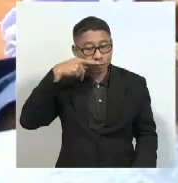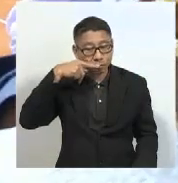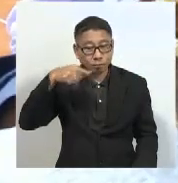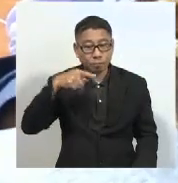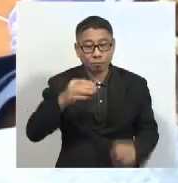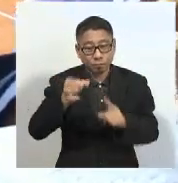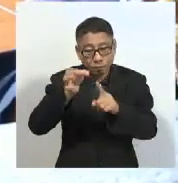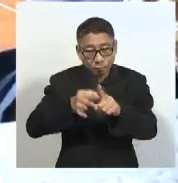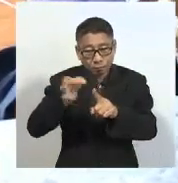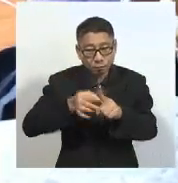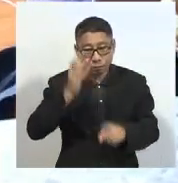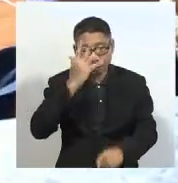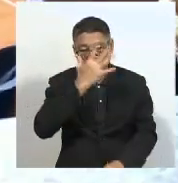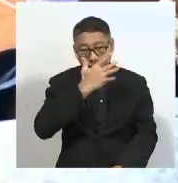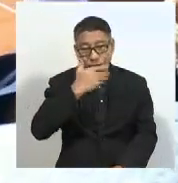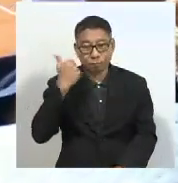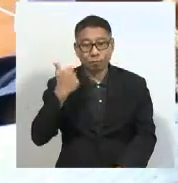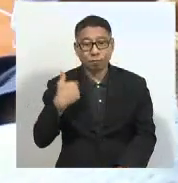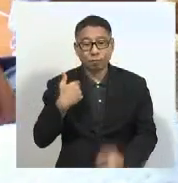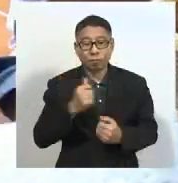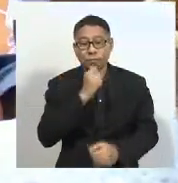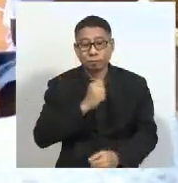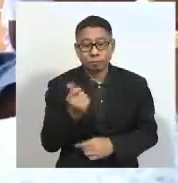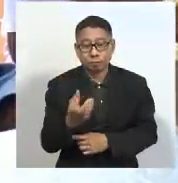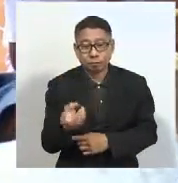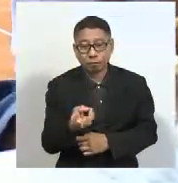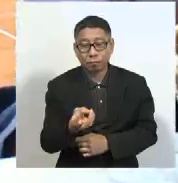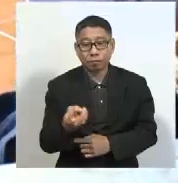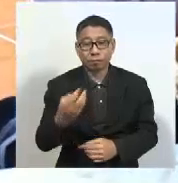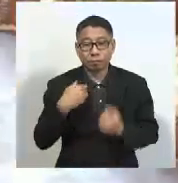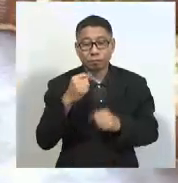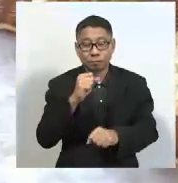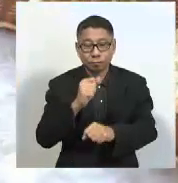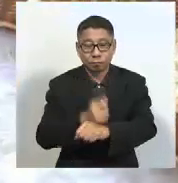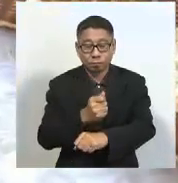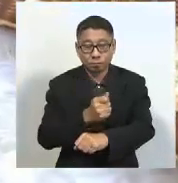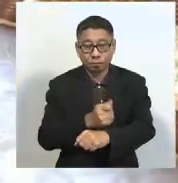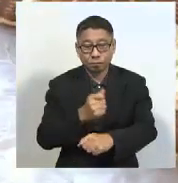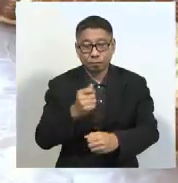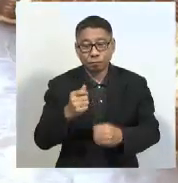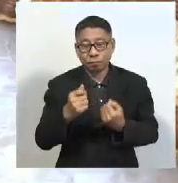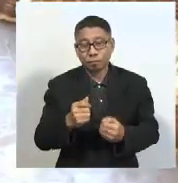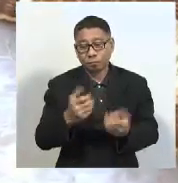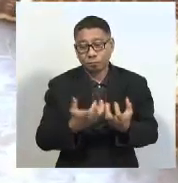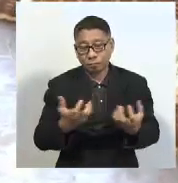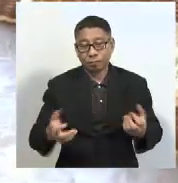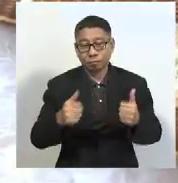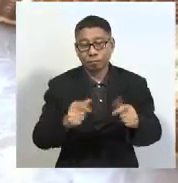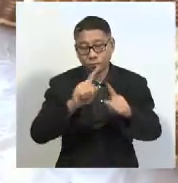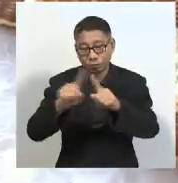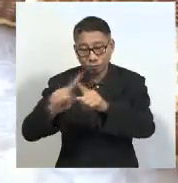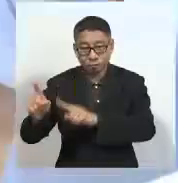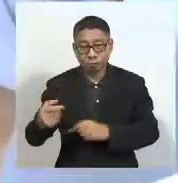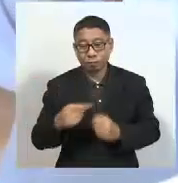หร้อยมาลัยสวยมาก ค่ะอายุยังน้อยกันอยู่เลยสามารถสร้างสรรค์ผลงานได้หลากหลายทีเดียวนะคะส